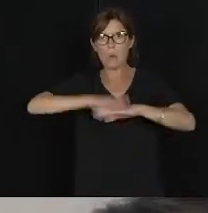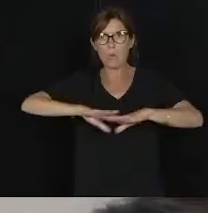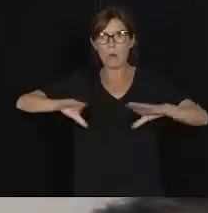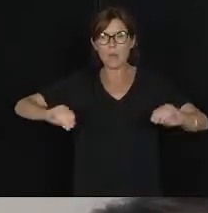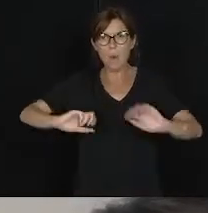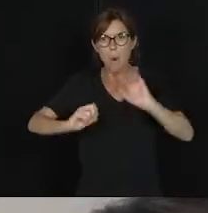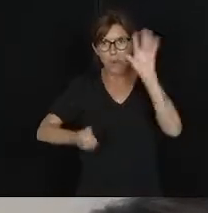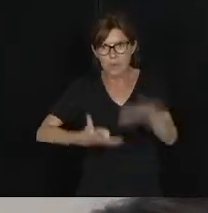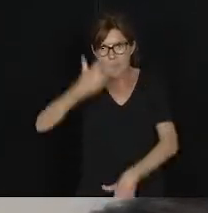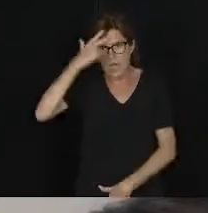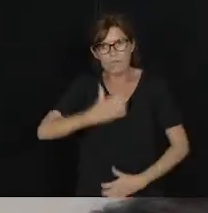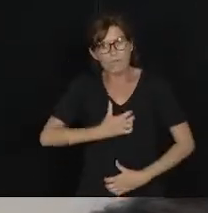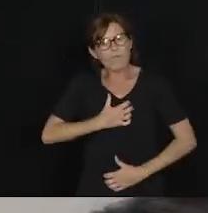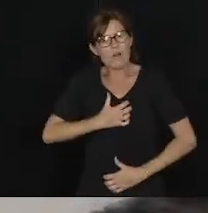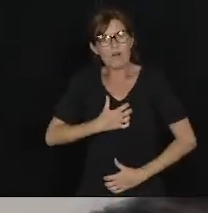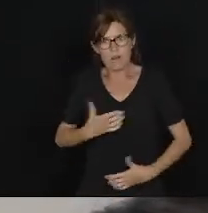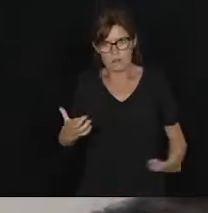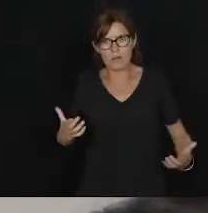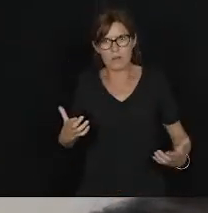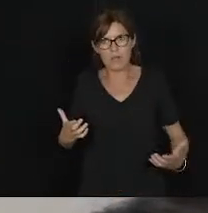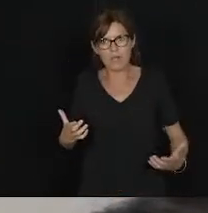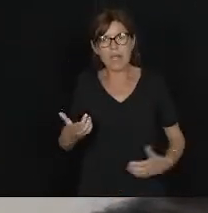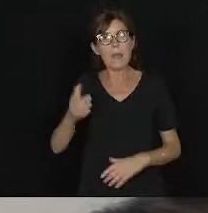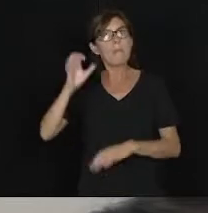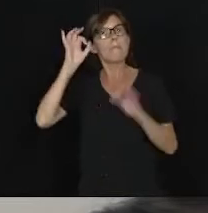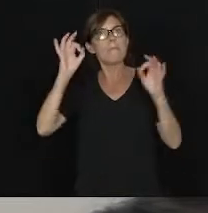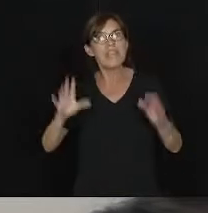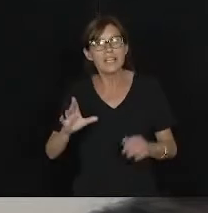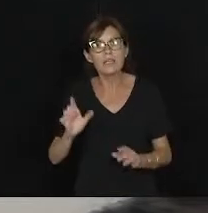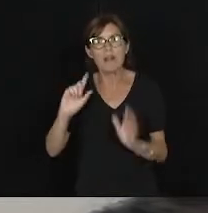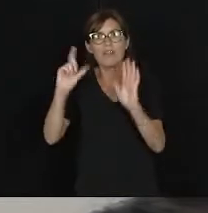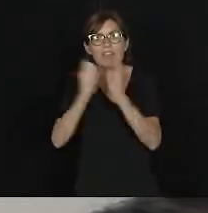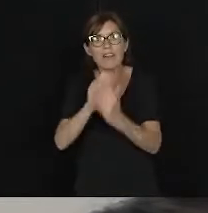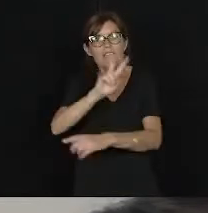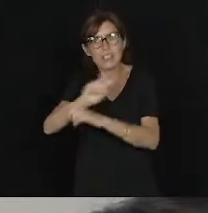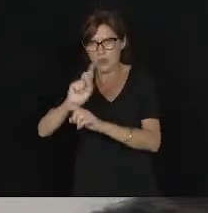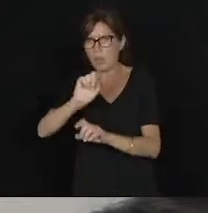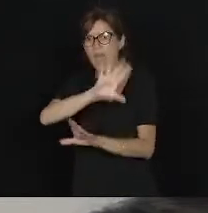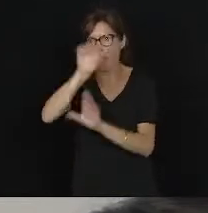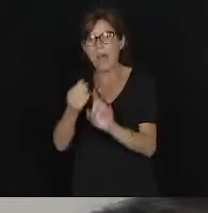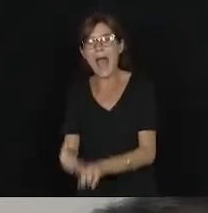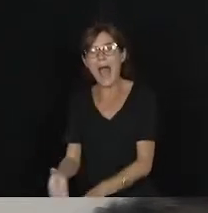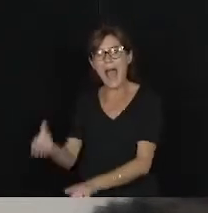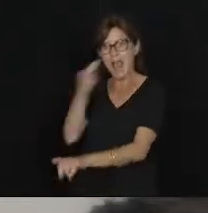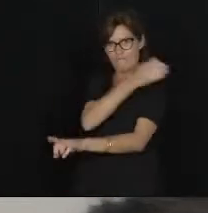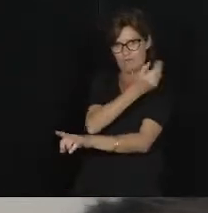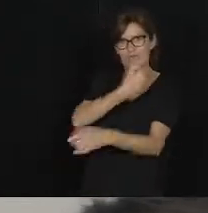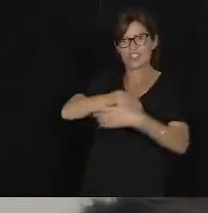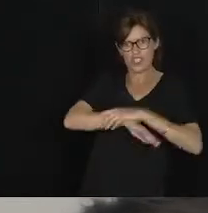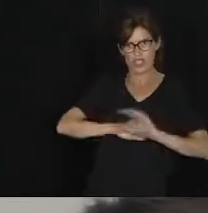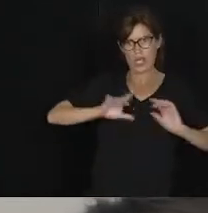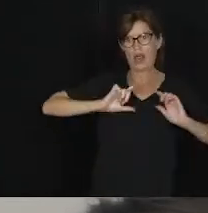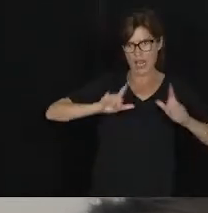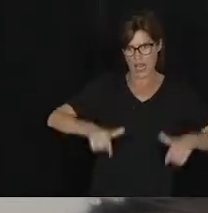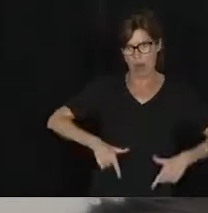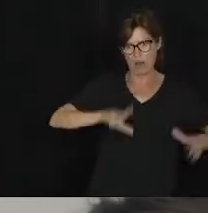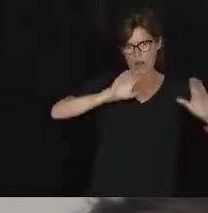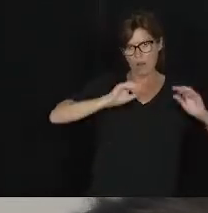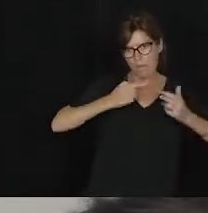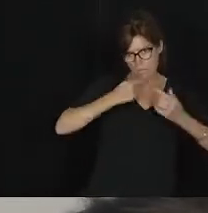le temps de la visite, bien sûr, ils s'organisent très en amont et imposent une longue préparation et un investissement financier. Pardon.